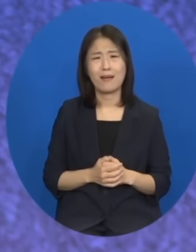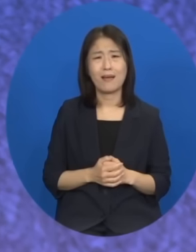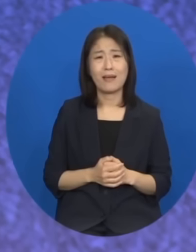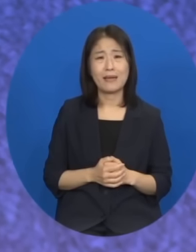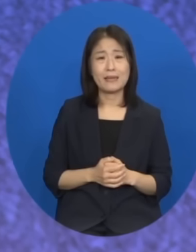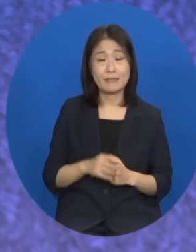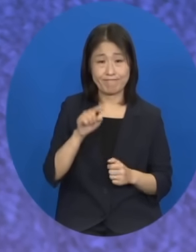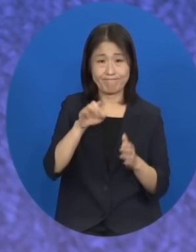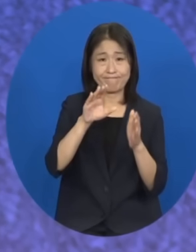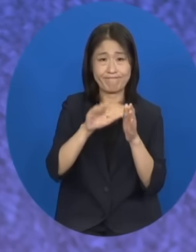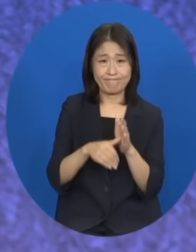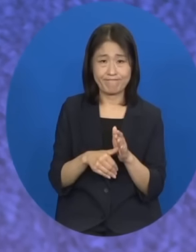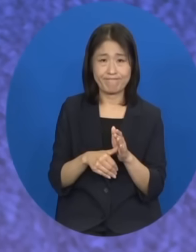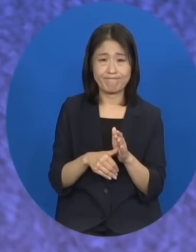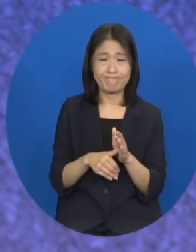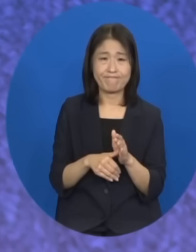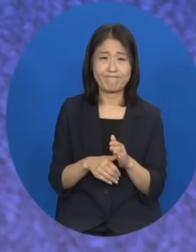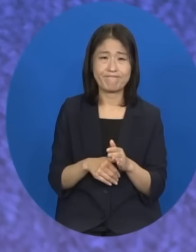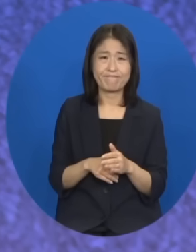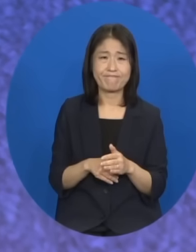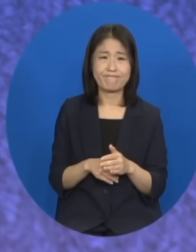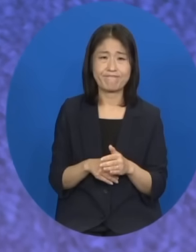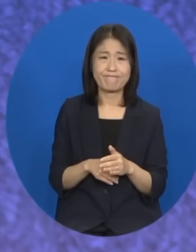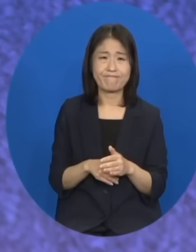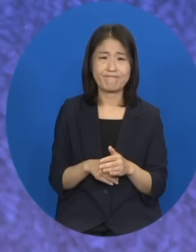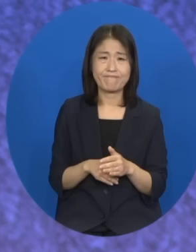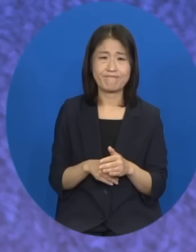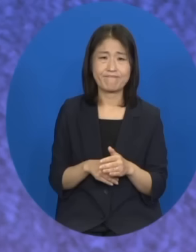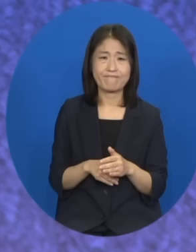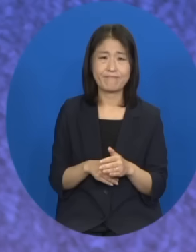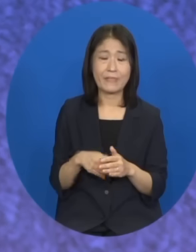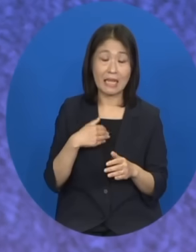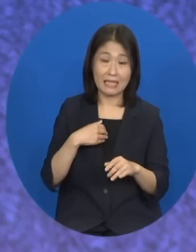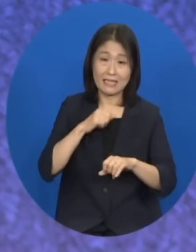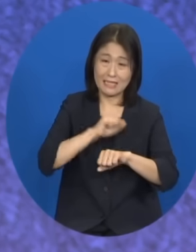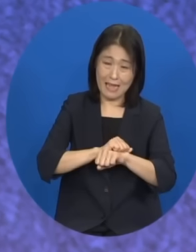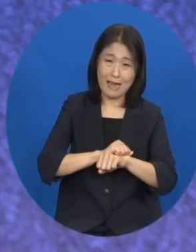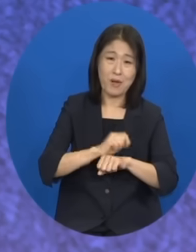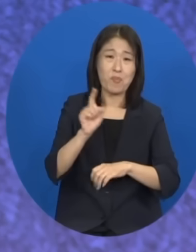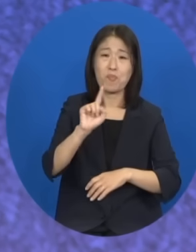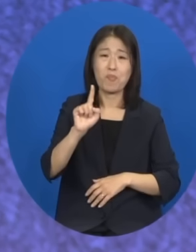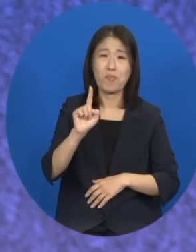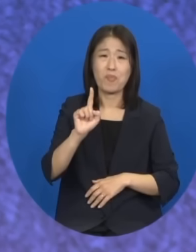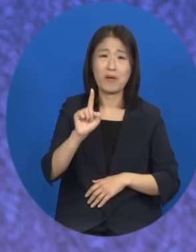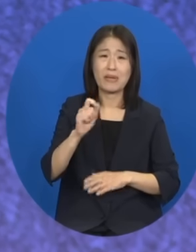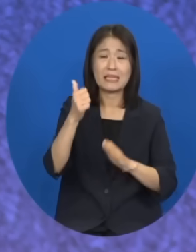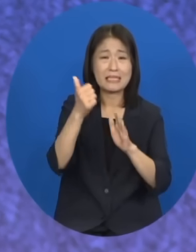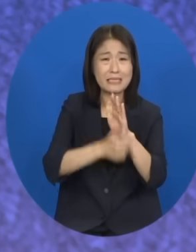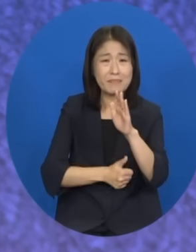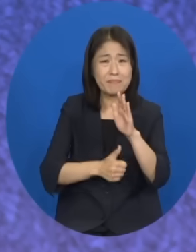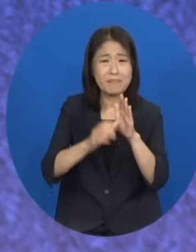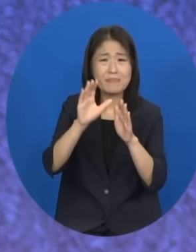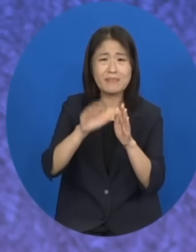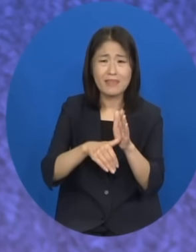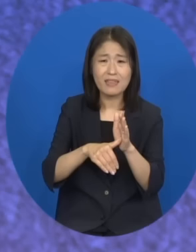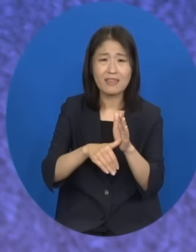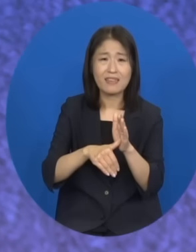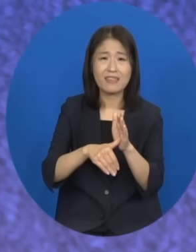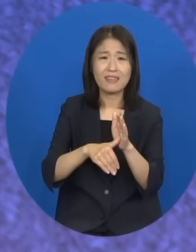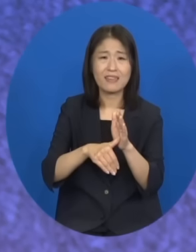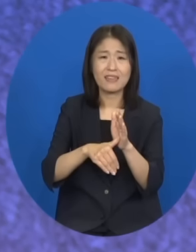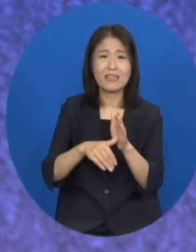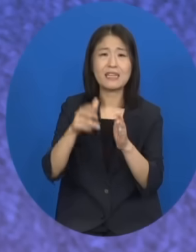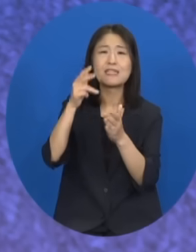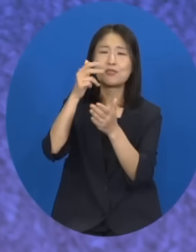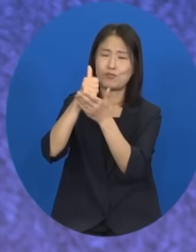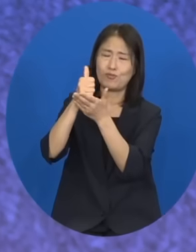근데 그때 하나 제가 그때 잘한 게 있다면 실패했을 그때에도